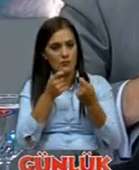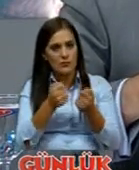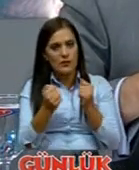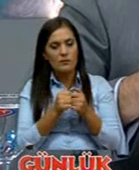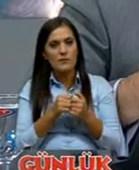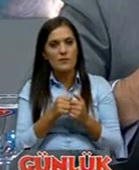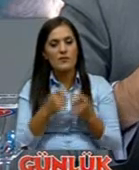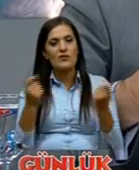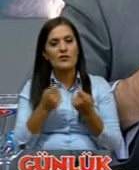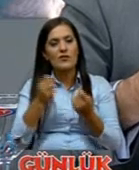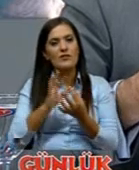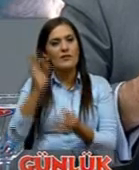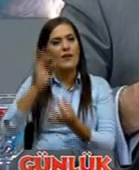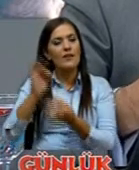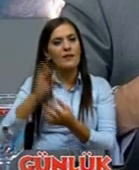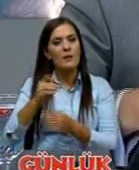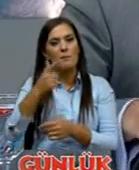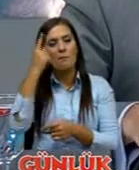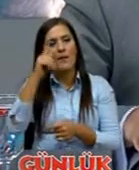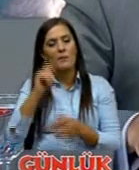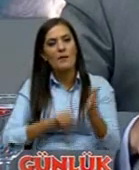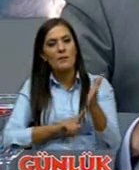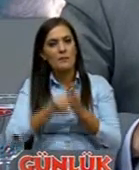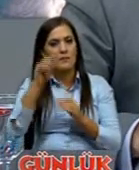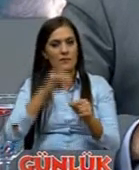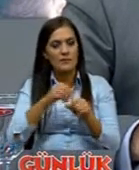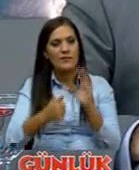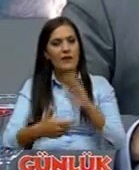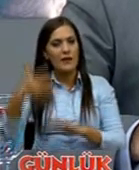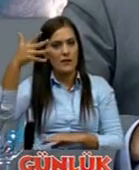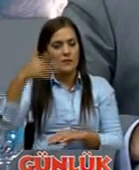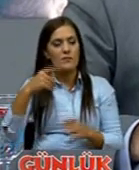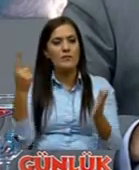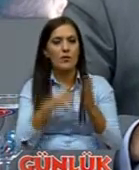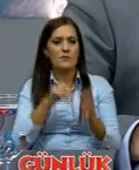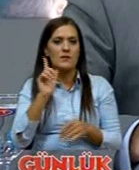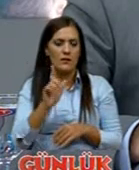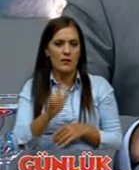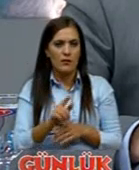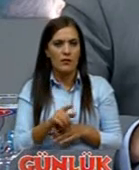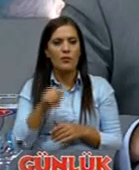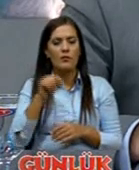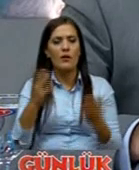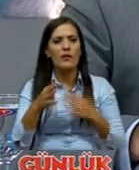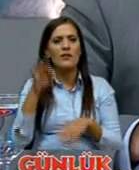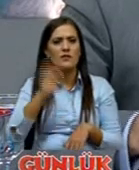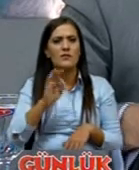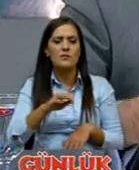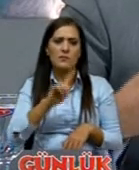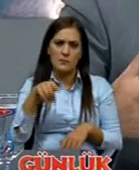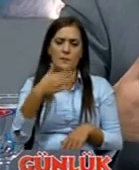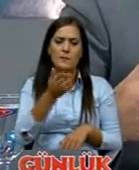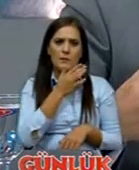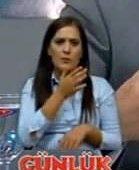kurslarımızla çalışanlarımızın da belli bir olgunluğa, belli bir yetişmişliğe ulaşması gerekiyor. Hı hı. Bu da artık şimdi